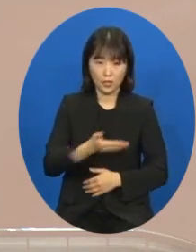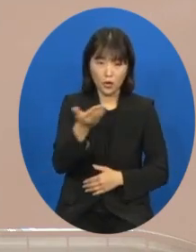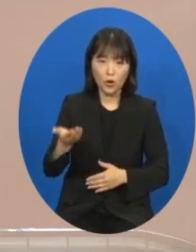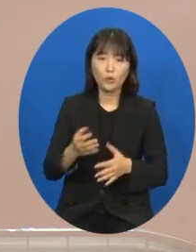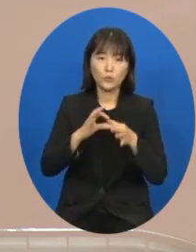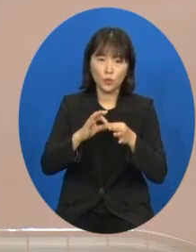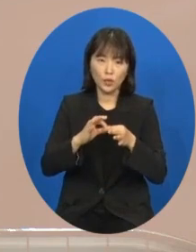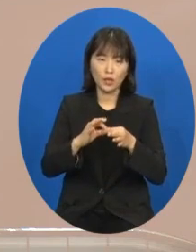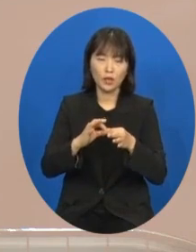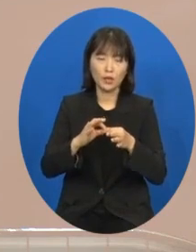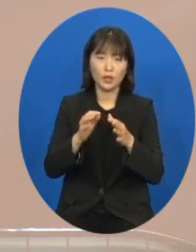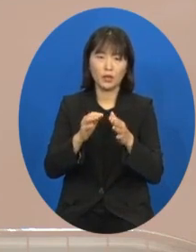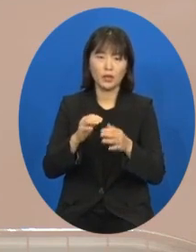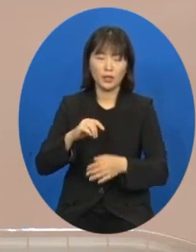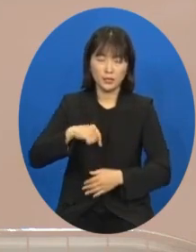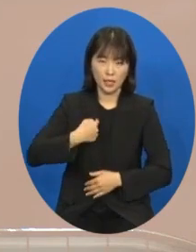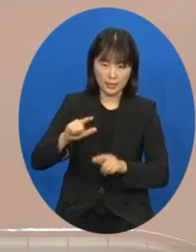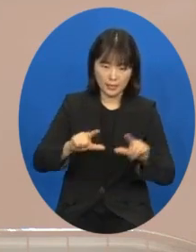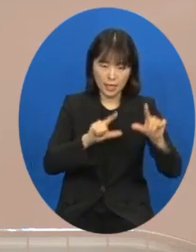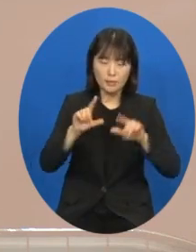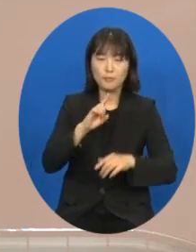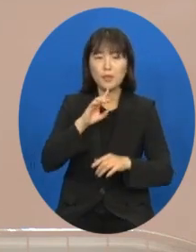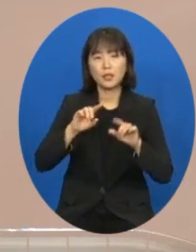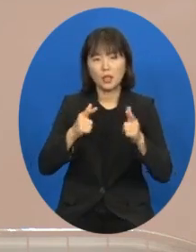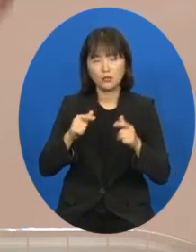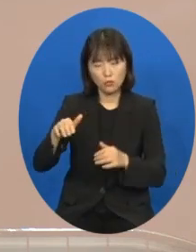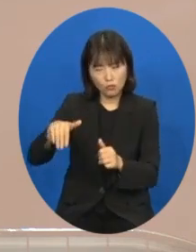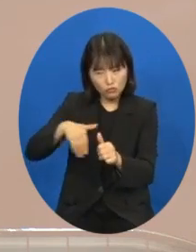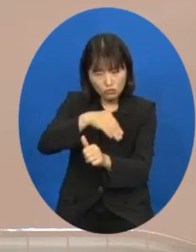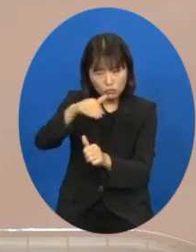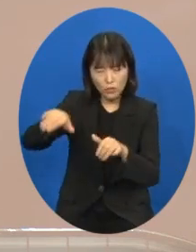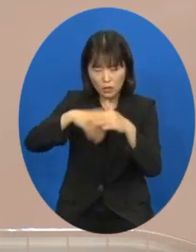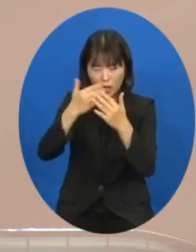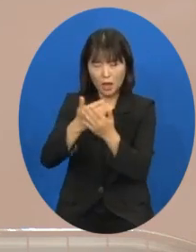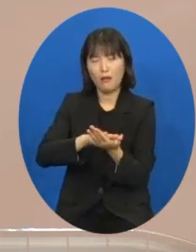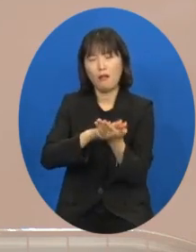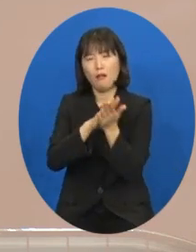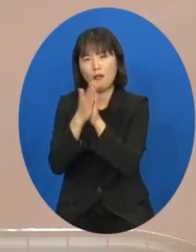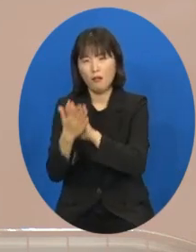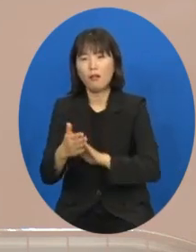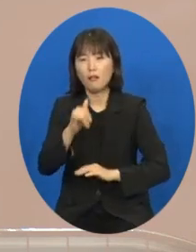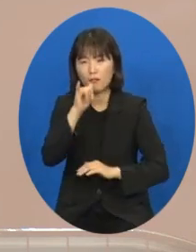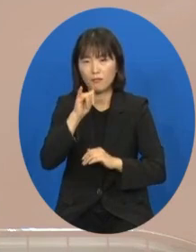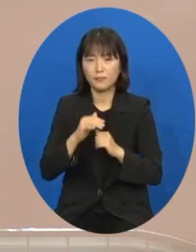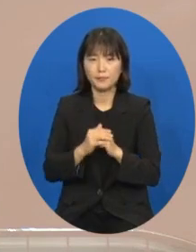통하여 여러분 자신의 삶만 아니고 주변이 다 뒤집어져요.